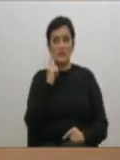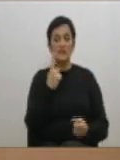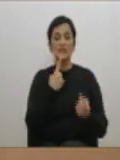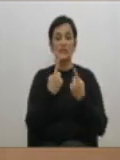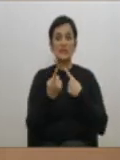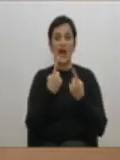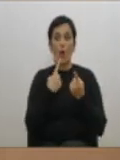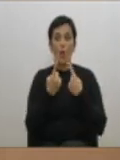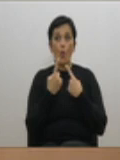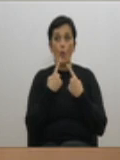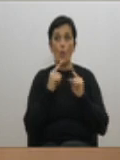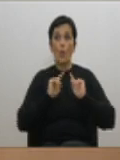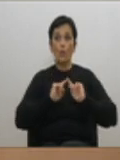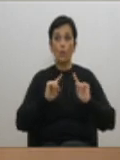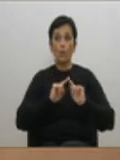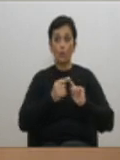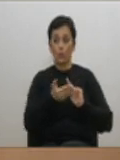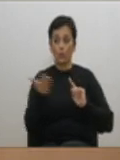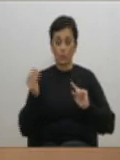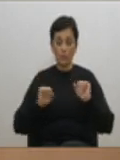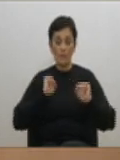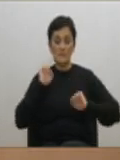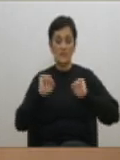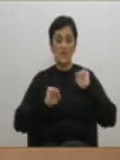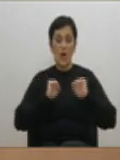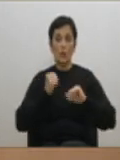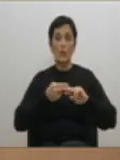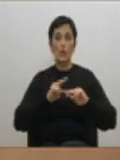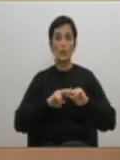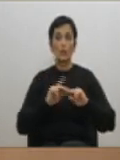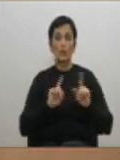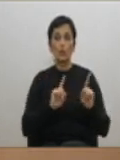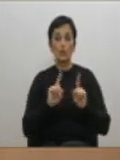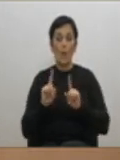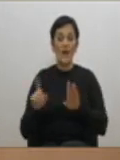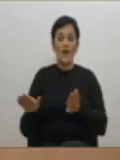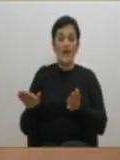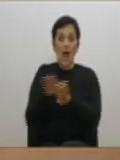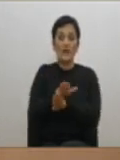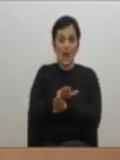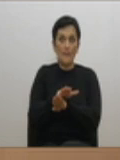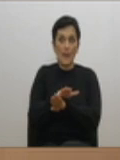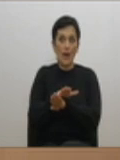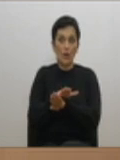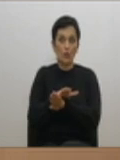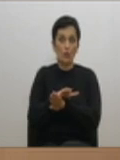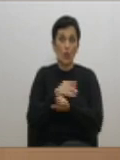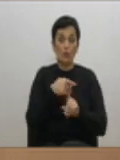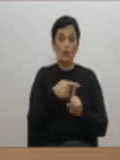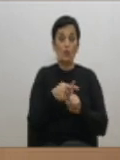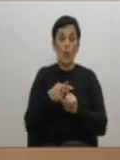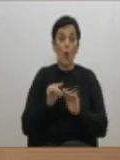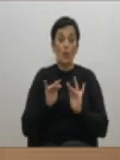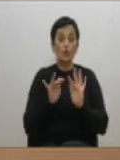საუბარი ოპოზიციის მხრიდან და მცდელობა იმისა, როგორმე გადაფარონ ის პოზიტიური ზრები, რაც